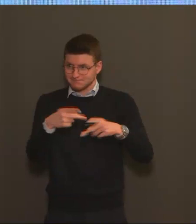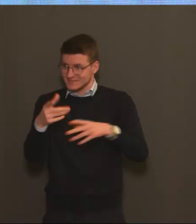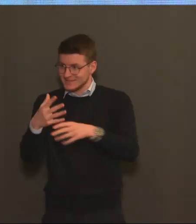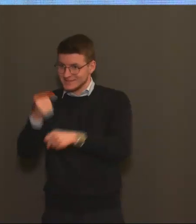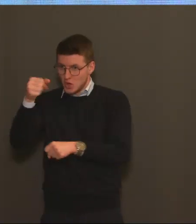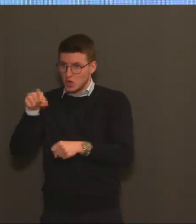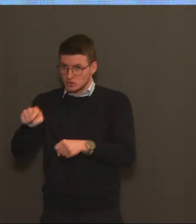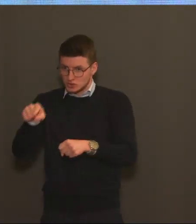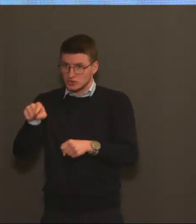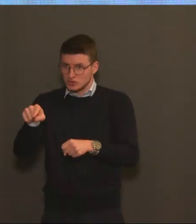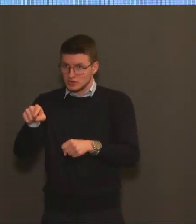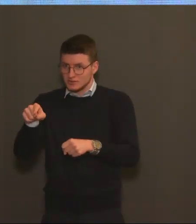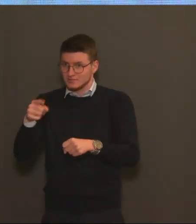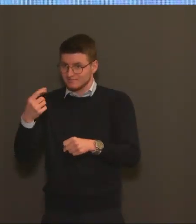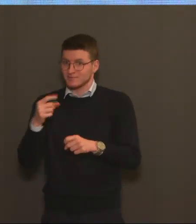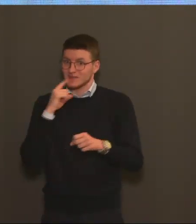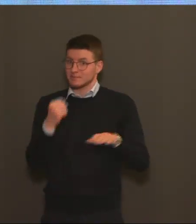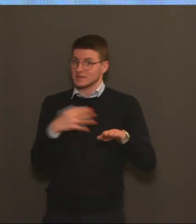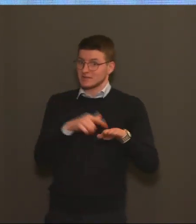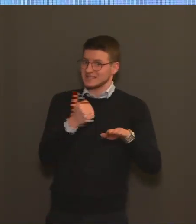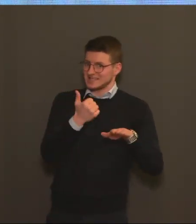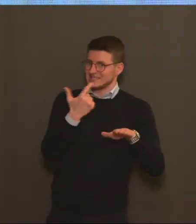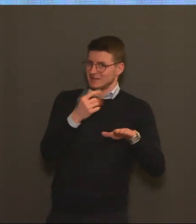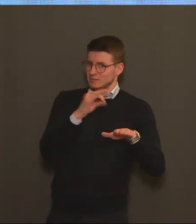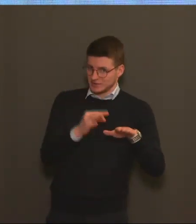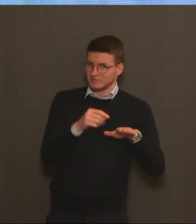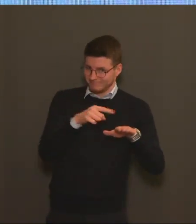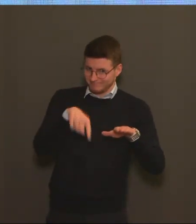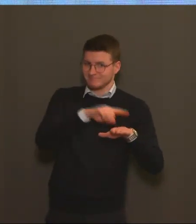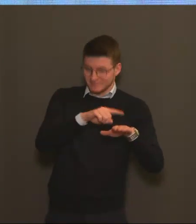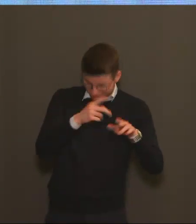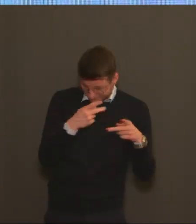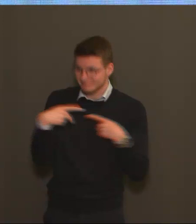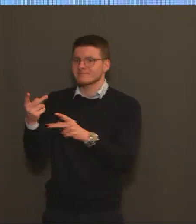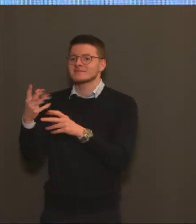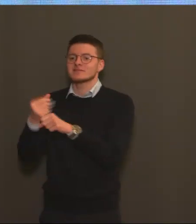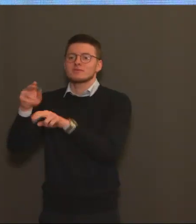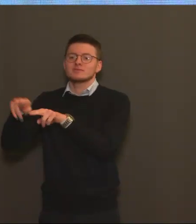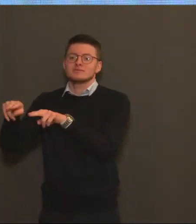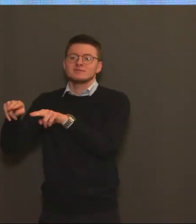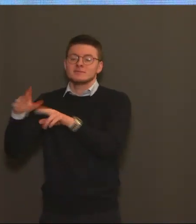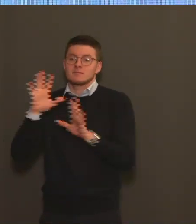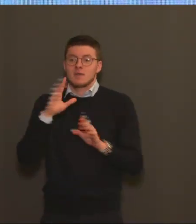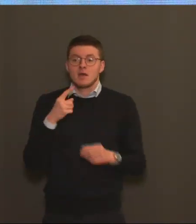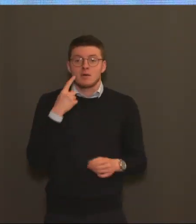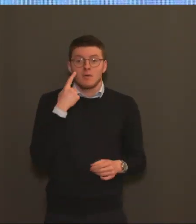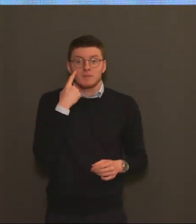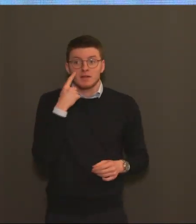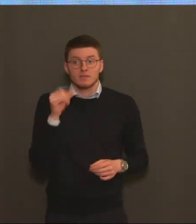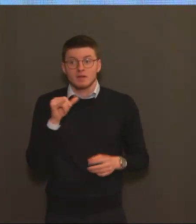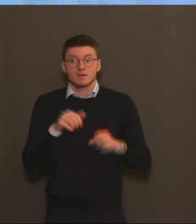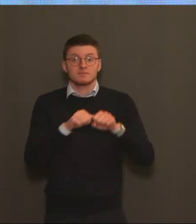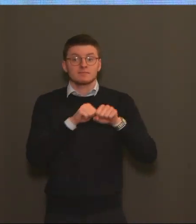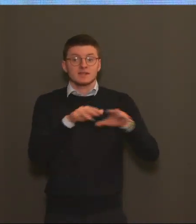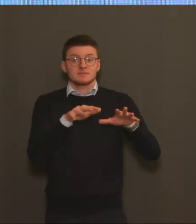lang kennen. Je moet natuurlijk wel opletten, want de kans dat een besmetting leidt tot een ziekenhuisopname hangt